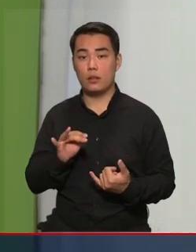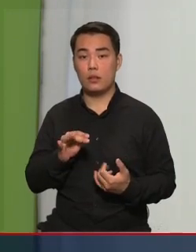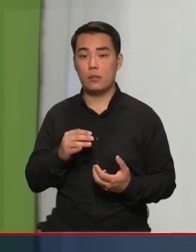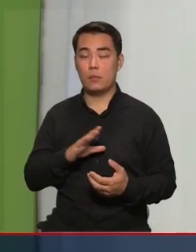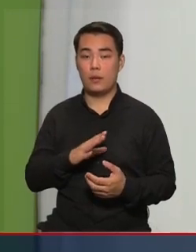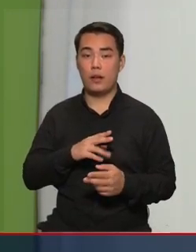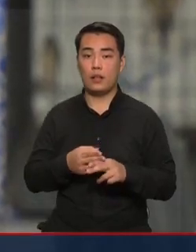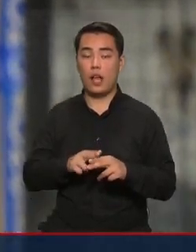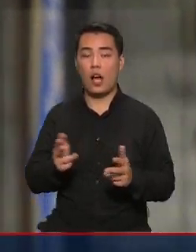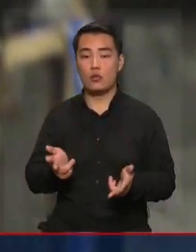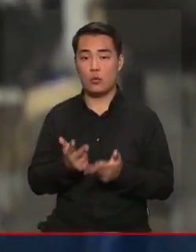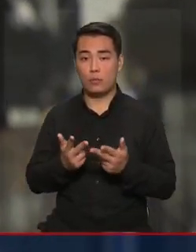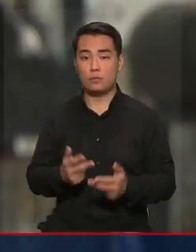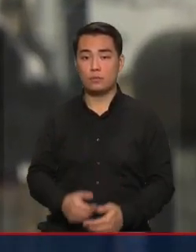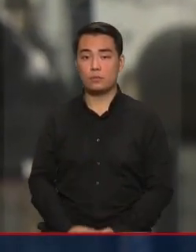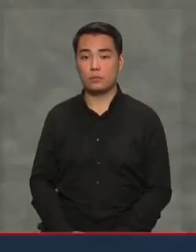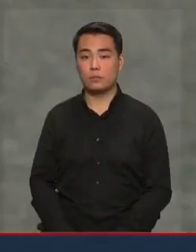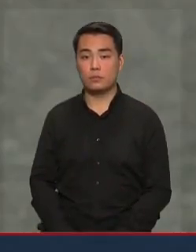появляются вот именно ожоги.